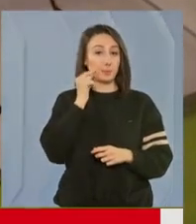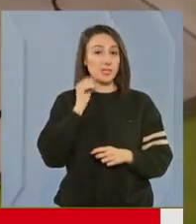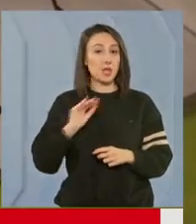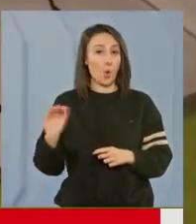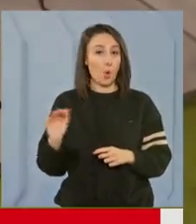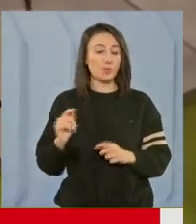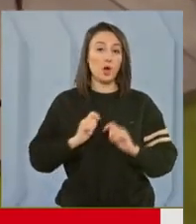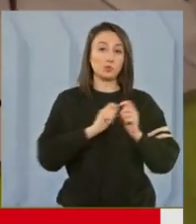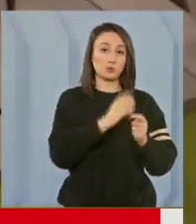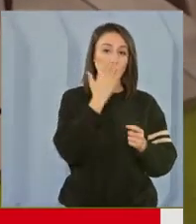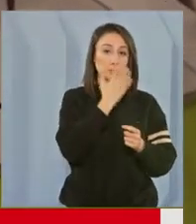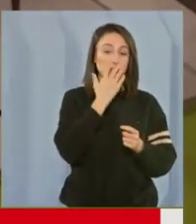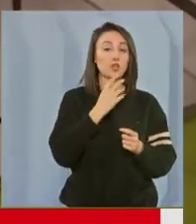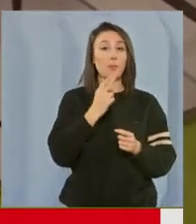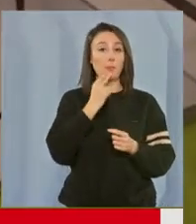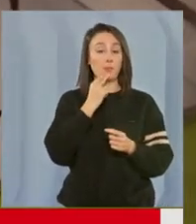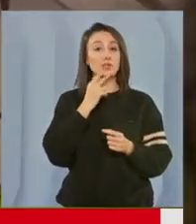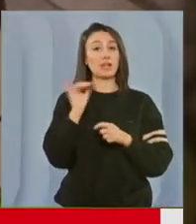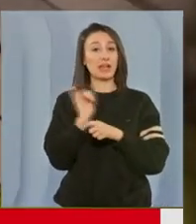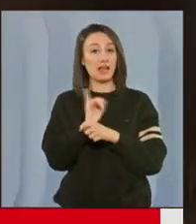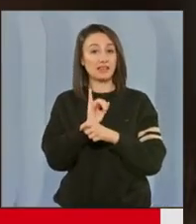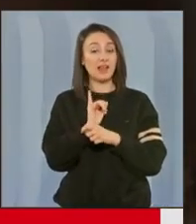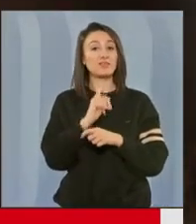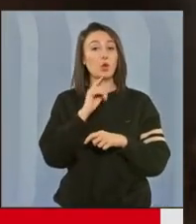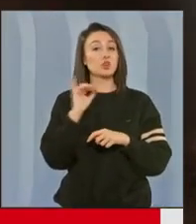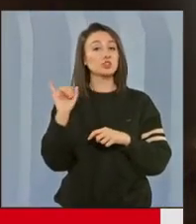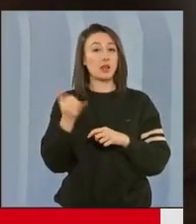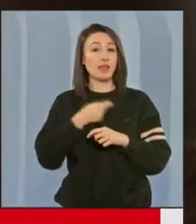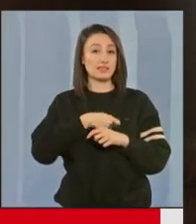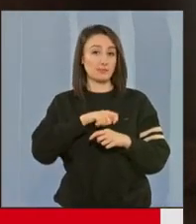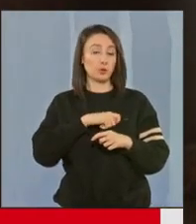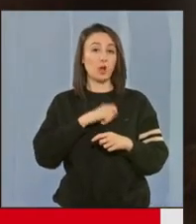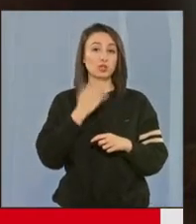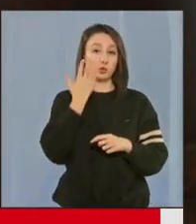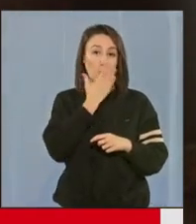agresați au depus plângere la poliție la direcțiune dar și la Inspectoratul Școlar Timiș